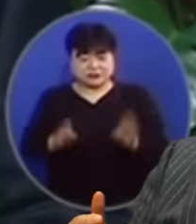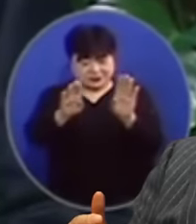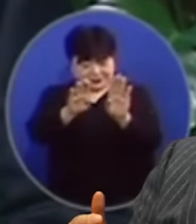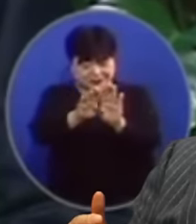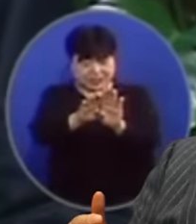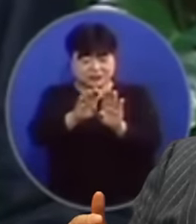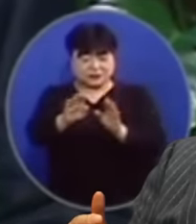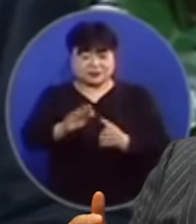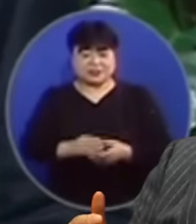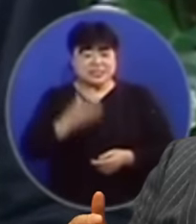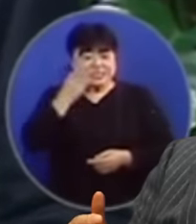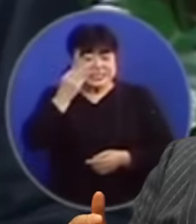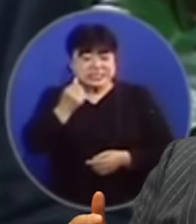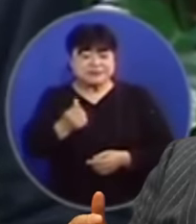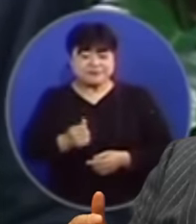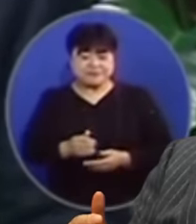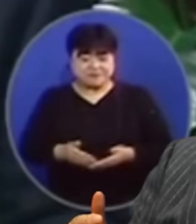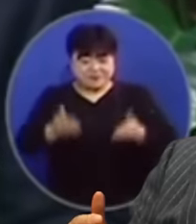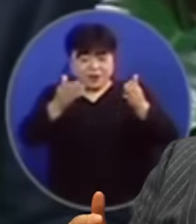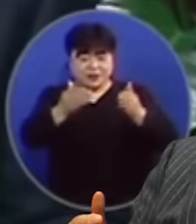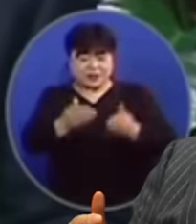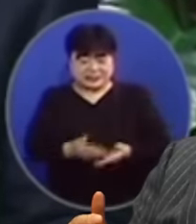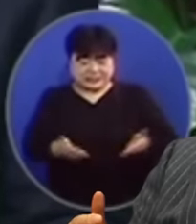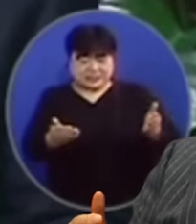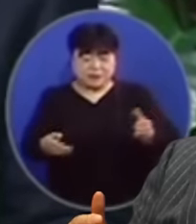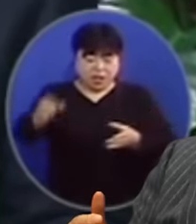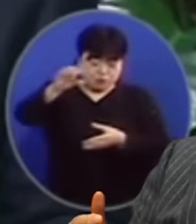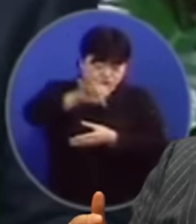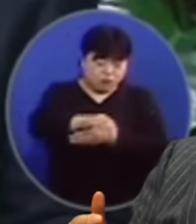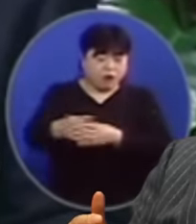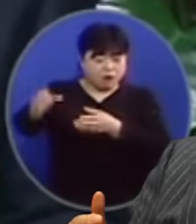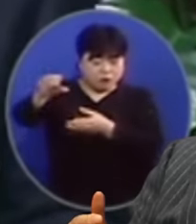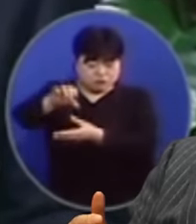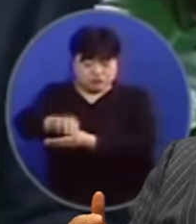난 다음에 기름병을 가지고서 그 그릇에 기름을 부어라.